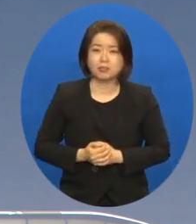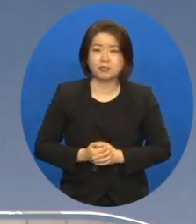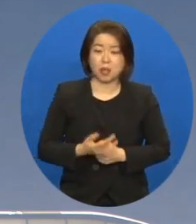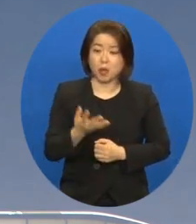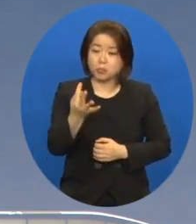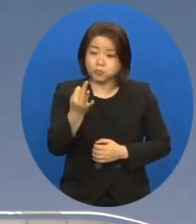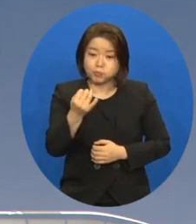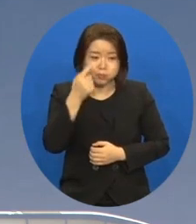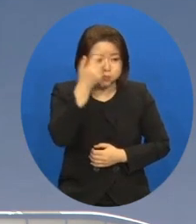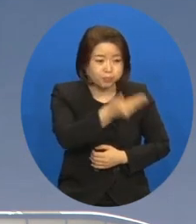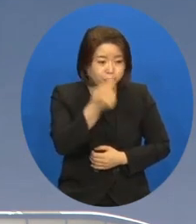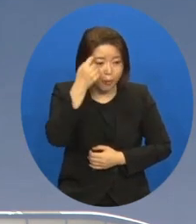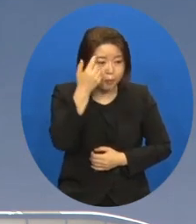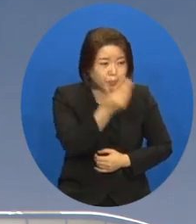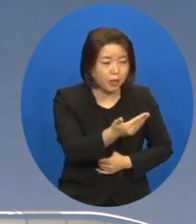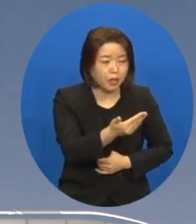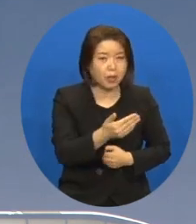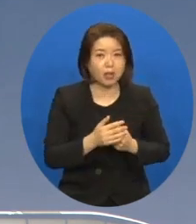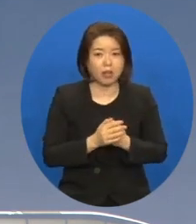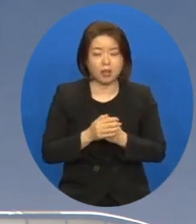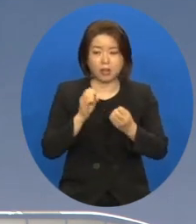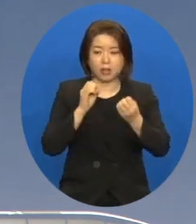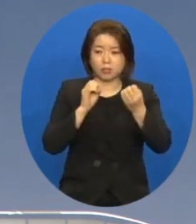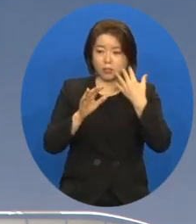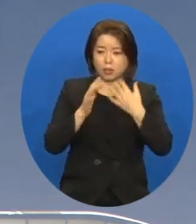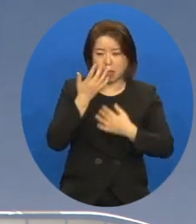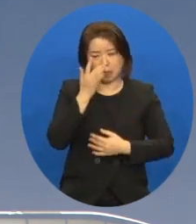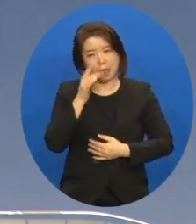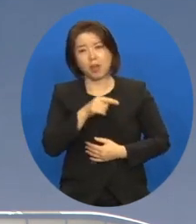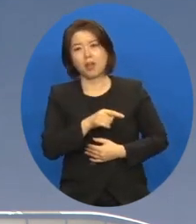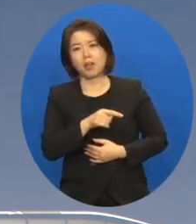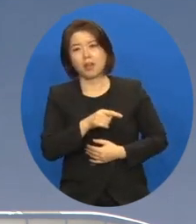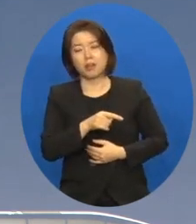몇 번을 물었는데도 대답을 얼버무리세요.